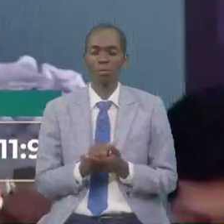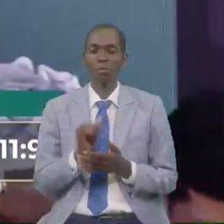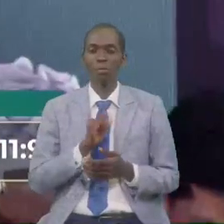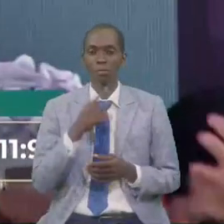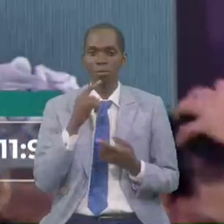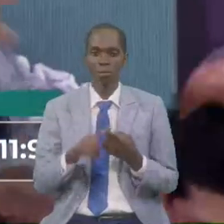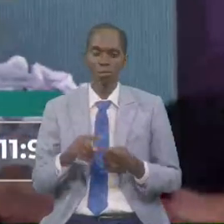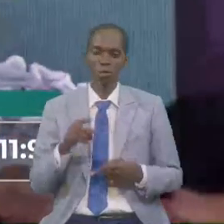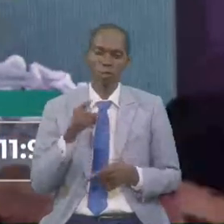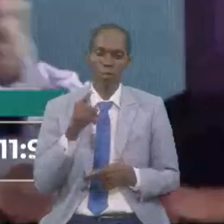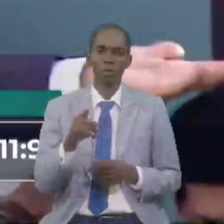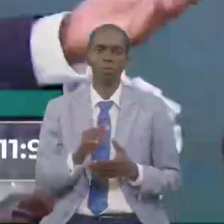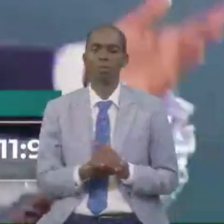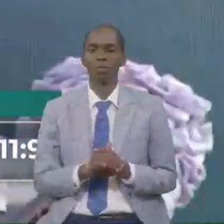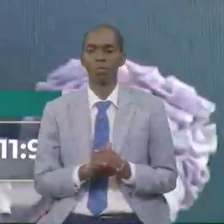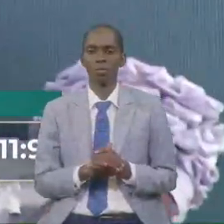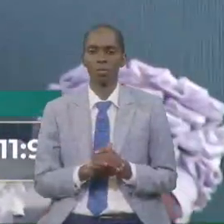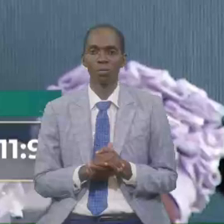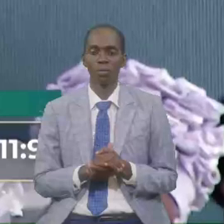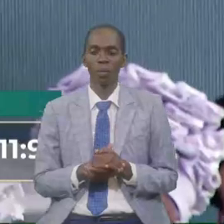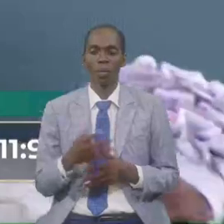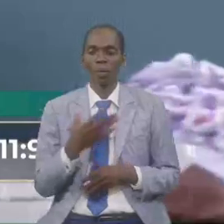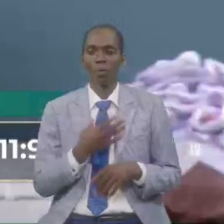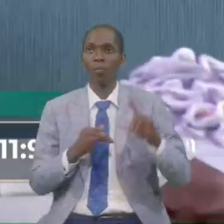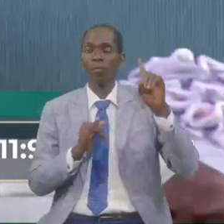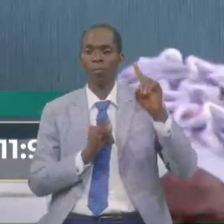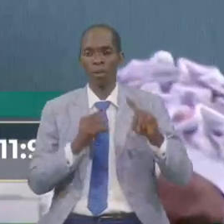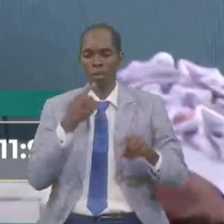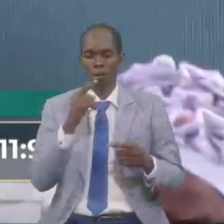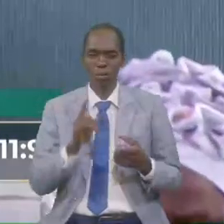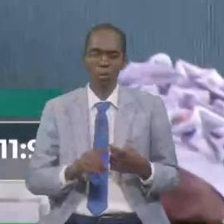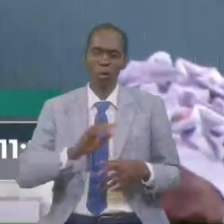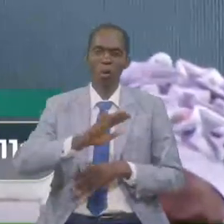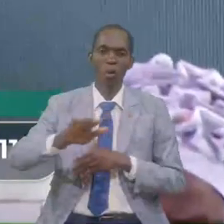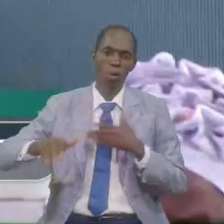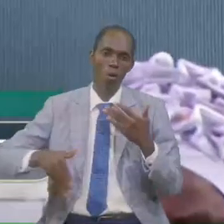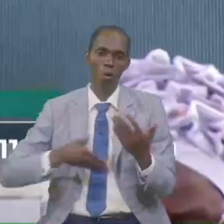Marc 13, 37. Ce que je vous dis, je le dis à tous.